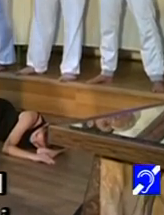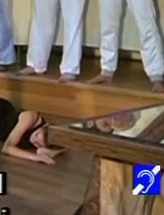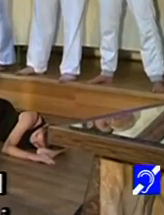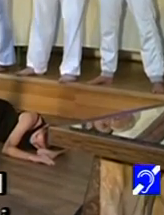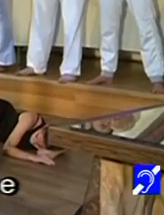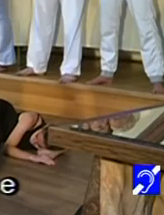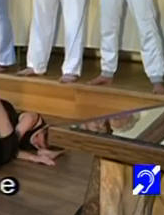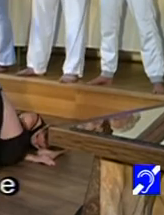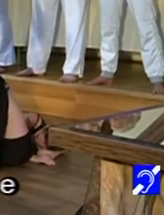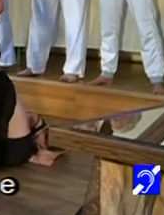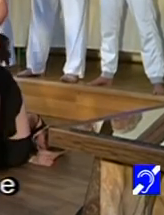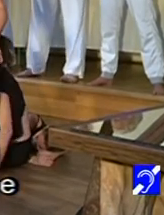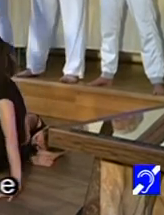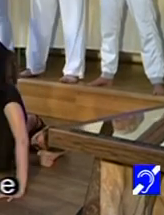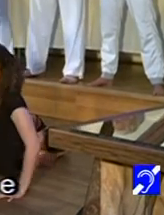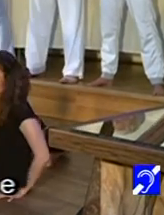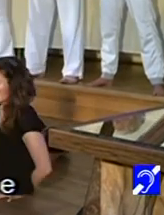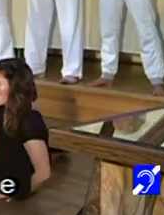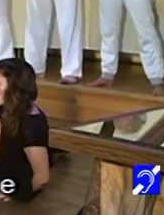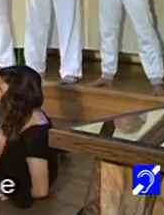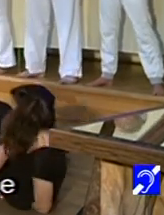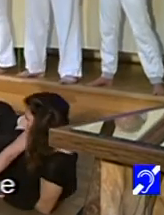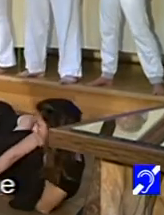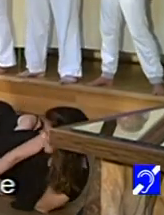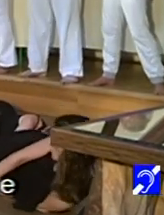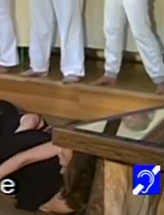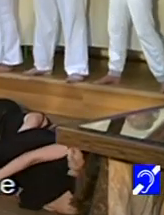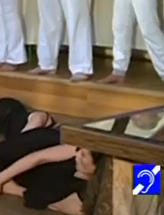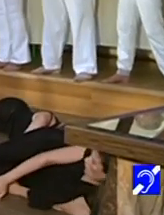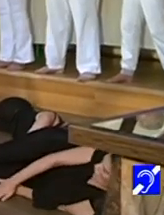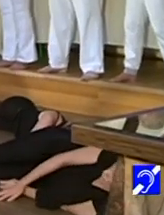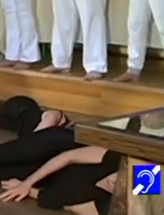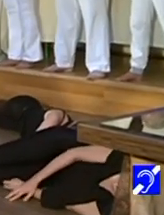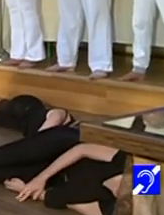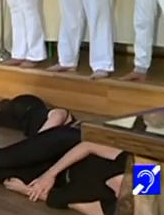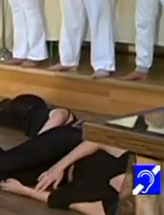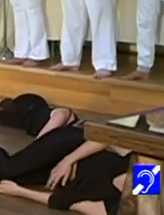Sprecherziehung, Statusübungen nach Keith Johnston und so weiter.